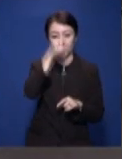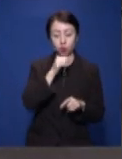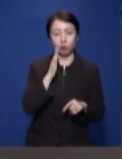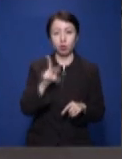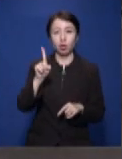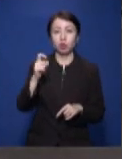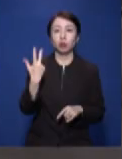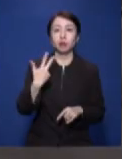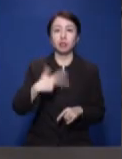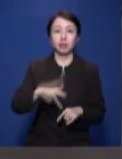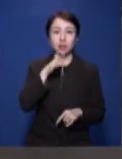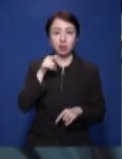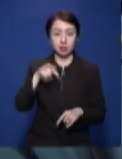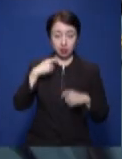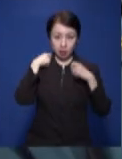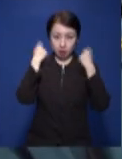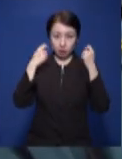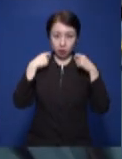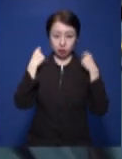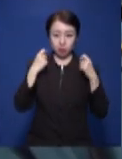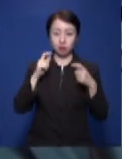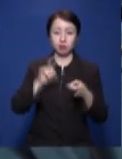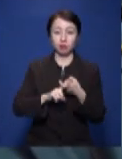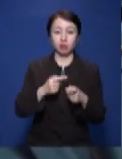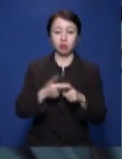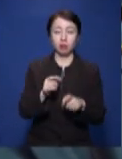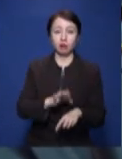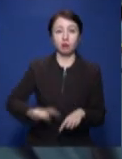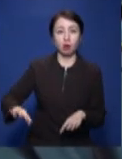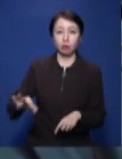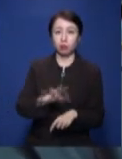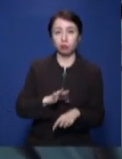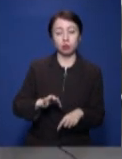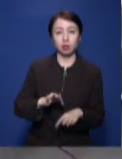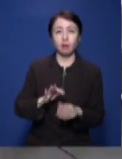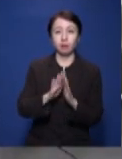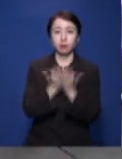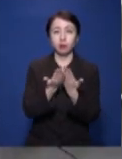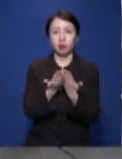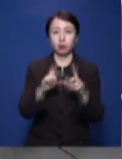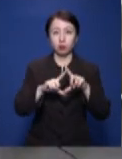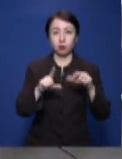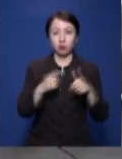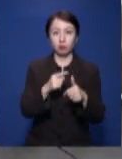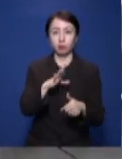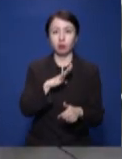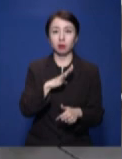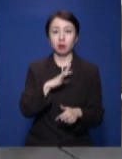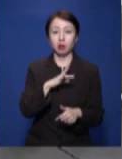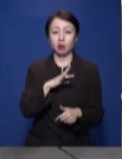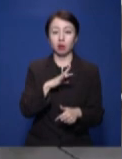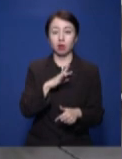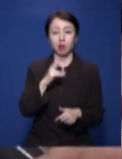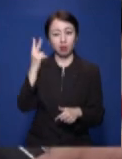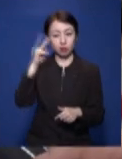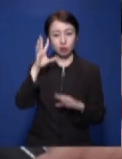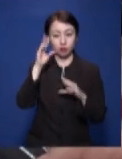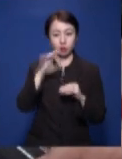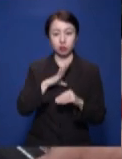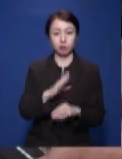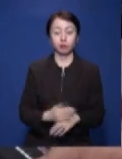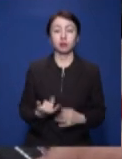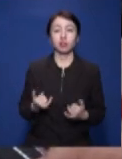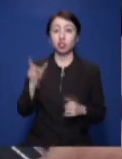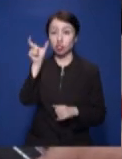исполняется 130 лет со дня его рождения. В связи с этим в областной универсальной научной библиотеке состоялся литературный вечер.